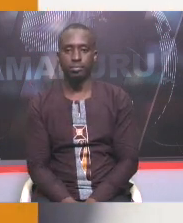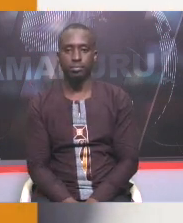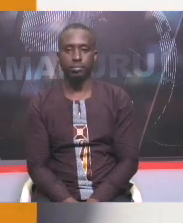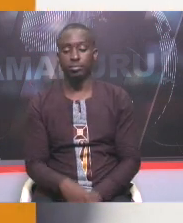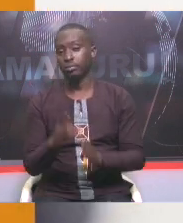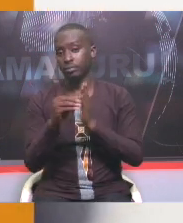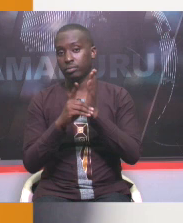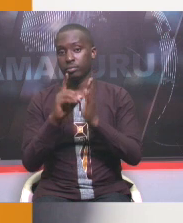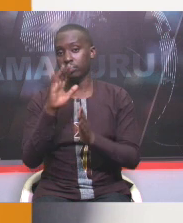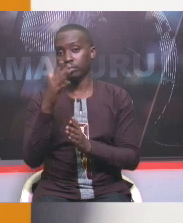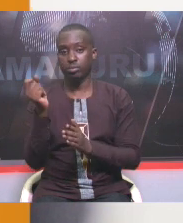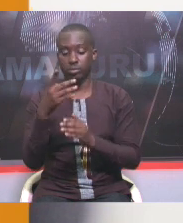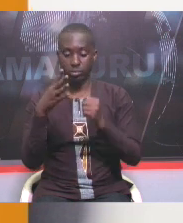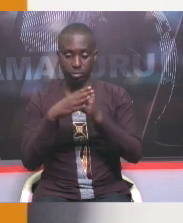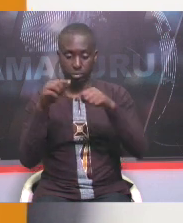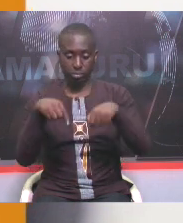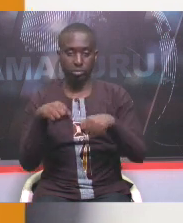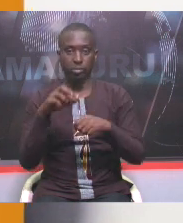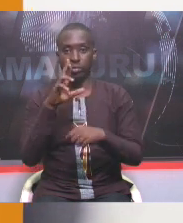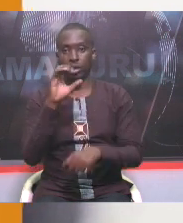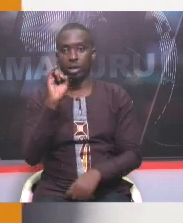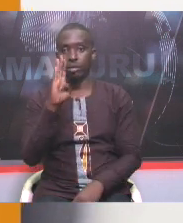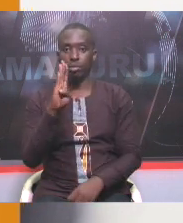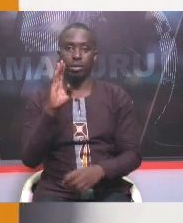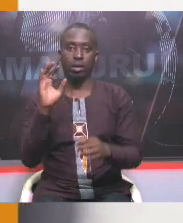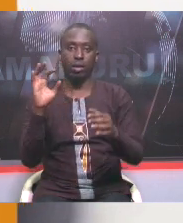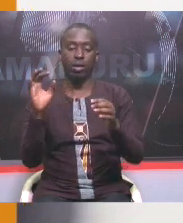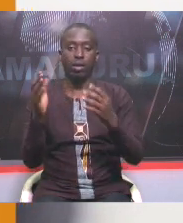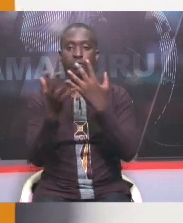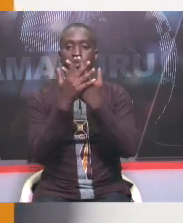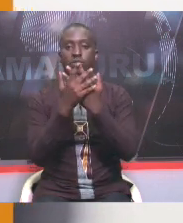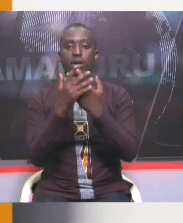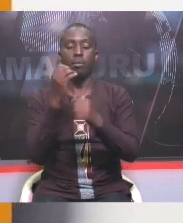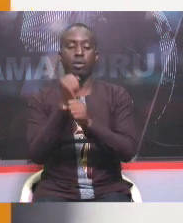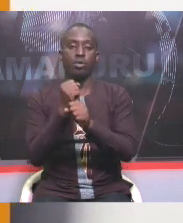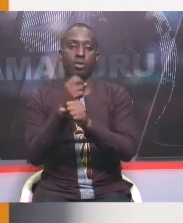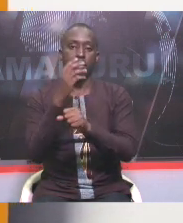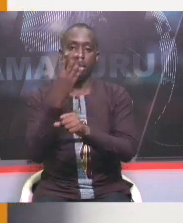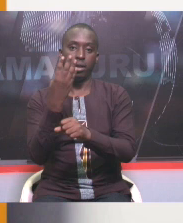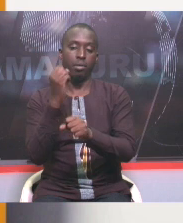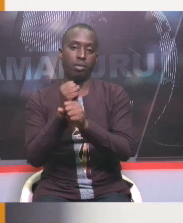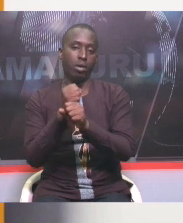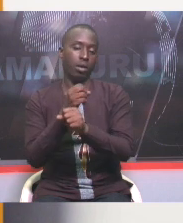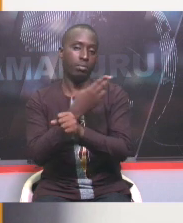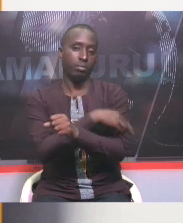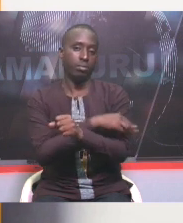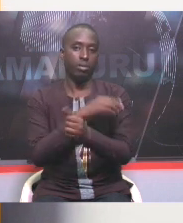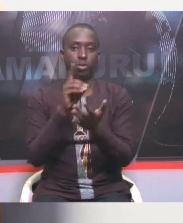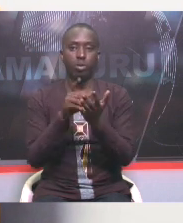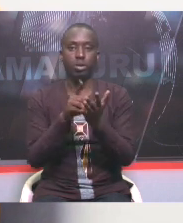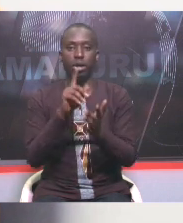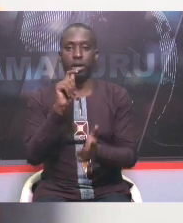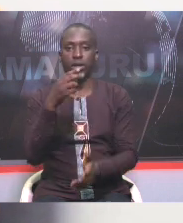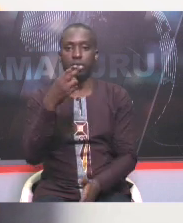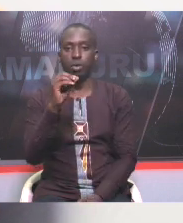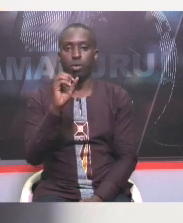Tariki ya 5 Nzeri uyu mwaka RIB yafunze abakozi bane bakoraga mu bitaro, aribo Dr. Nzaramba Theonest,